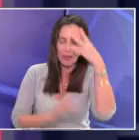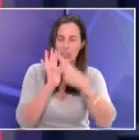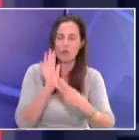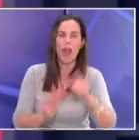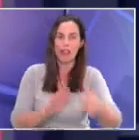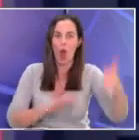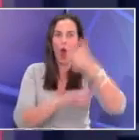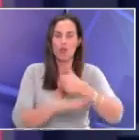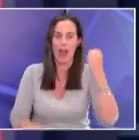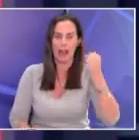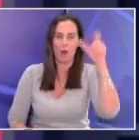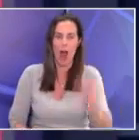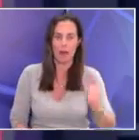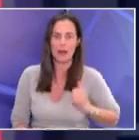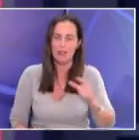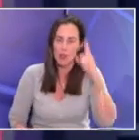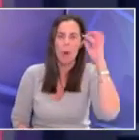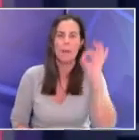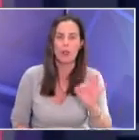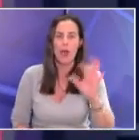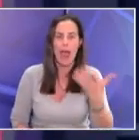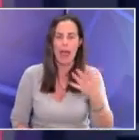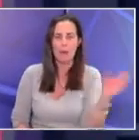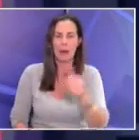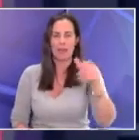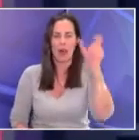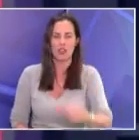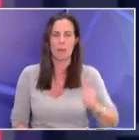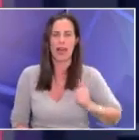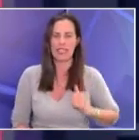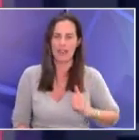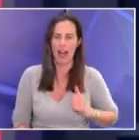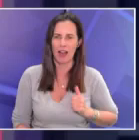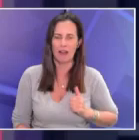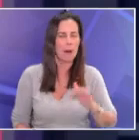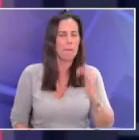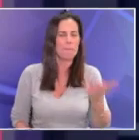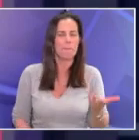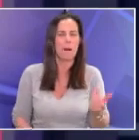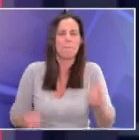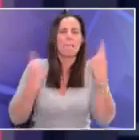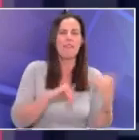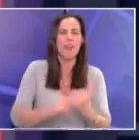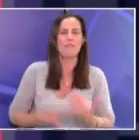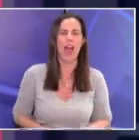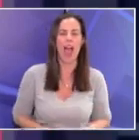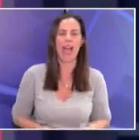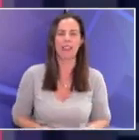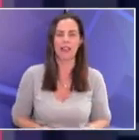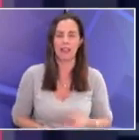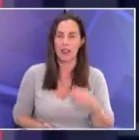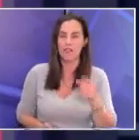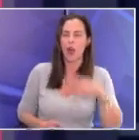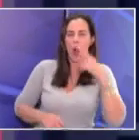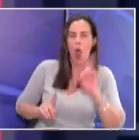הקריטריון אם אתה ראש אכ"א. אתה יודע בדיוק איך ממנים אנשים בצבא. מה זה, מאיפה הבאת את זה? אז הוא אמר, כך